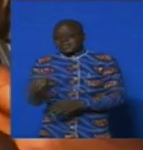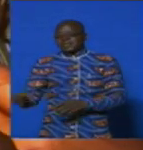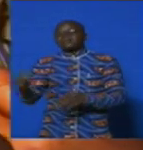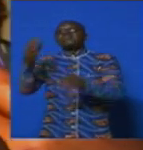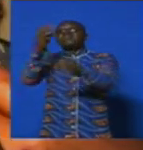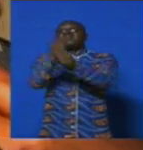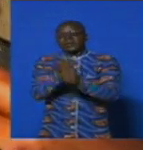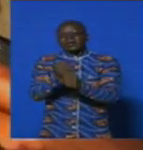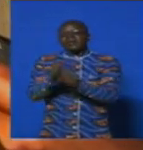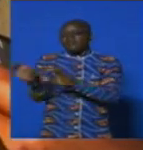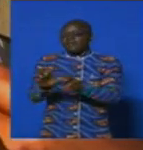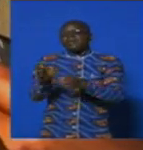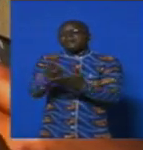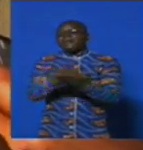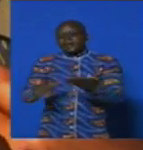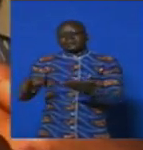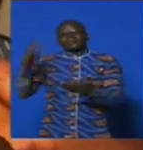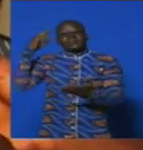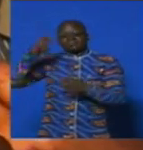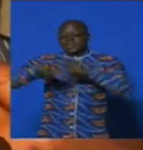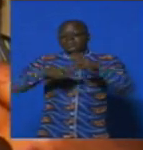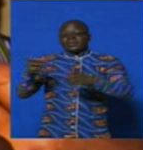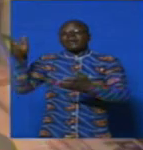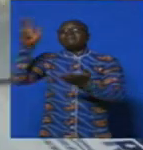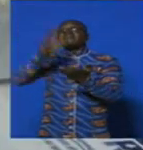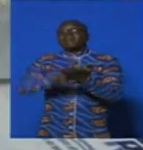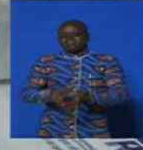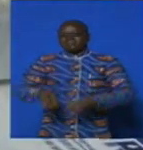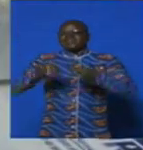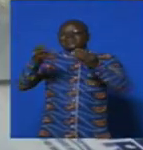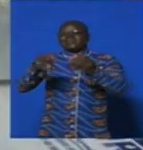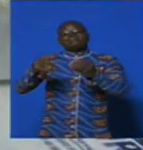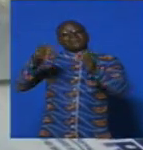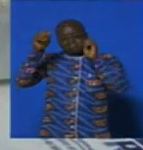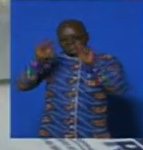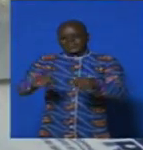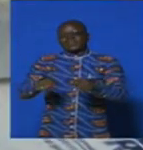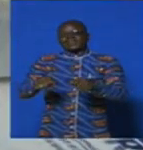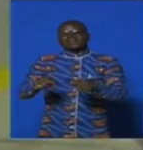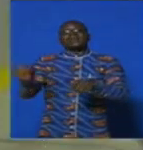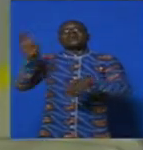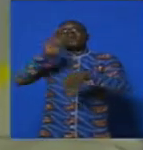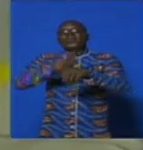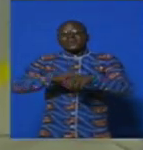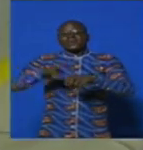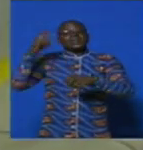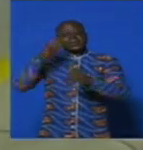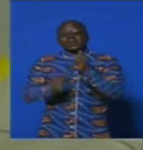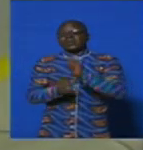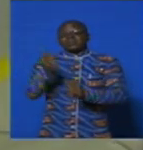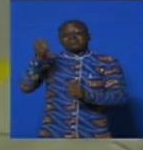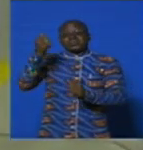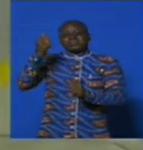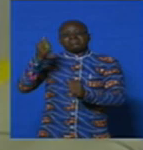font partie du laboratoire fixe qui donne aussi la capacité de poser les diagnostics les plus pointus